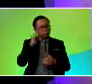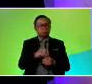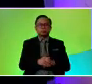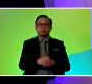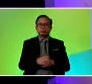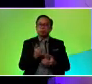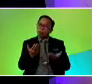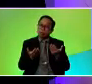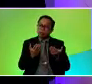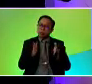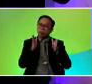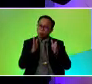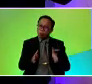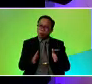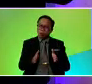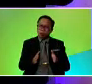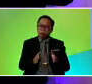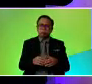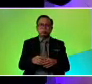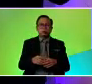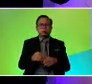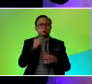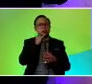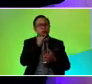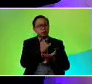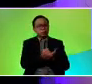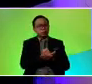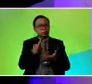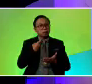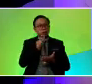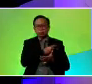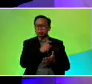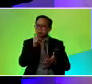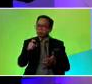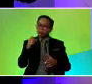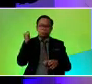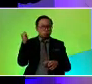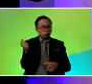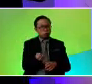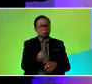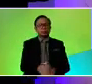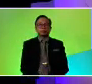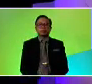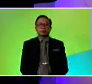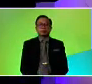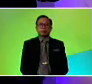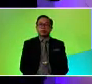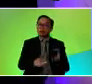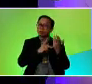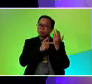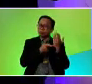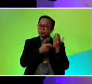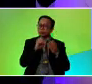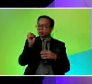tiba-tiba orang yang sedikit itu dengar kita pukul dan sebagainya oke Ya ini sebenarnya kunci-kuncinya di mana ya